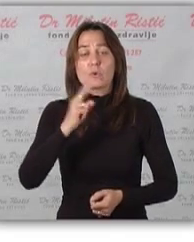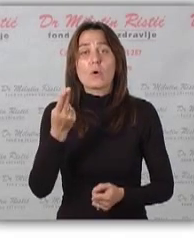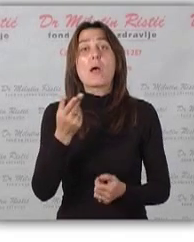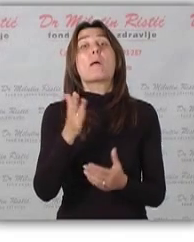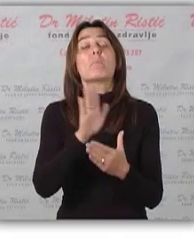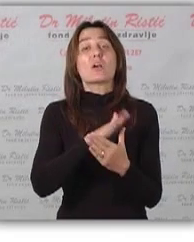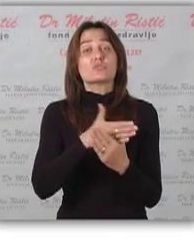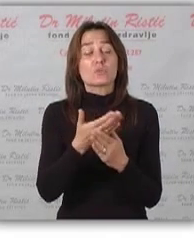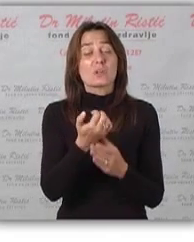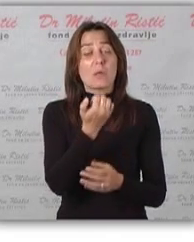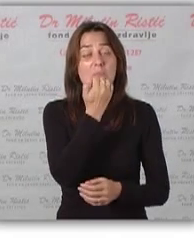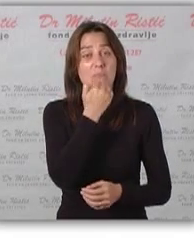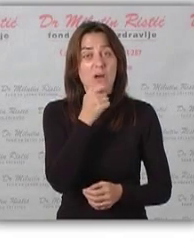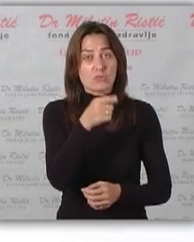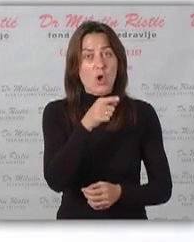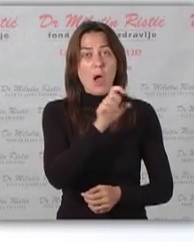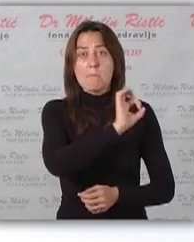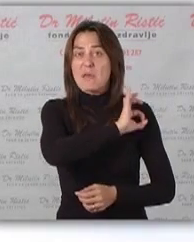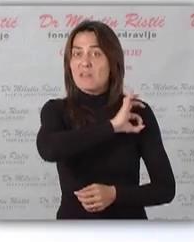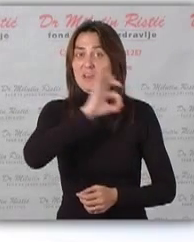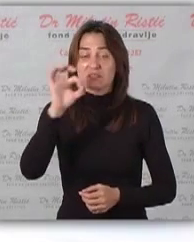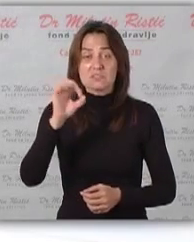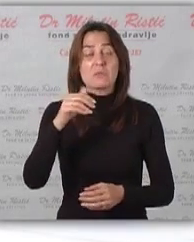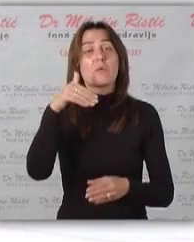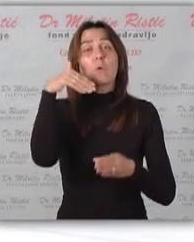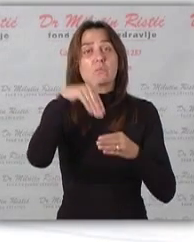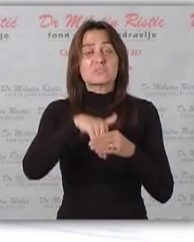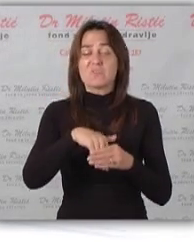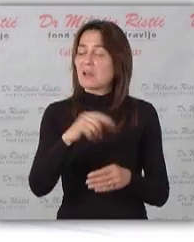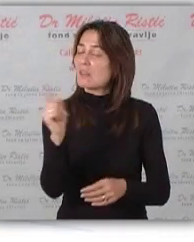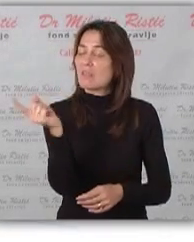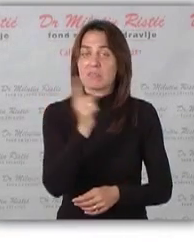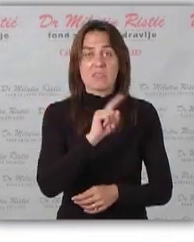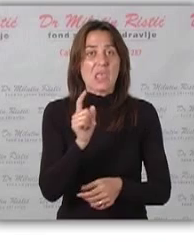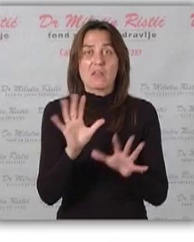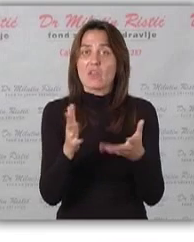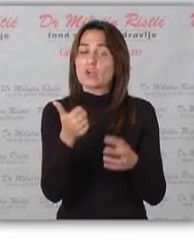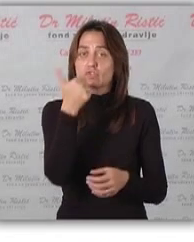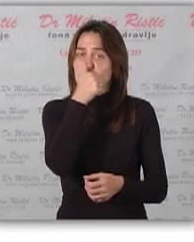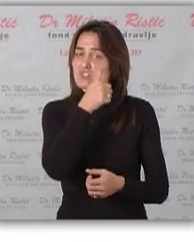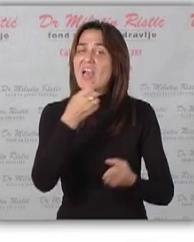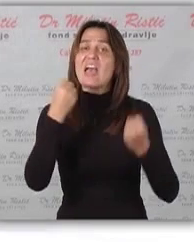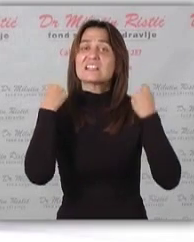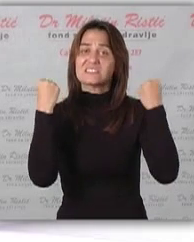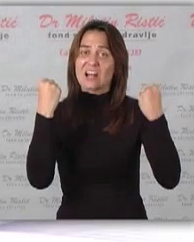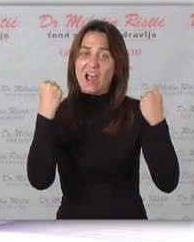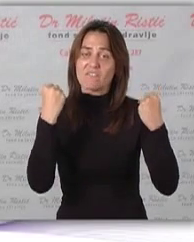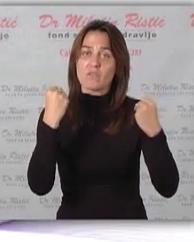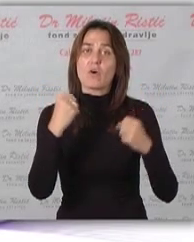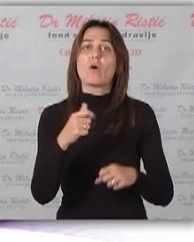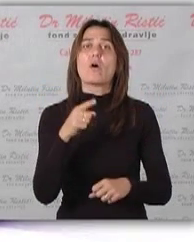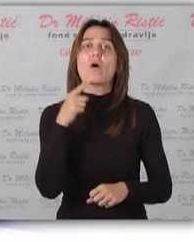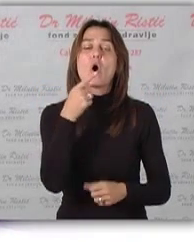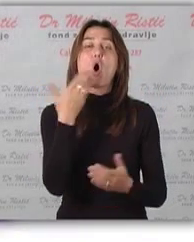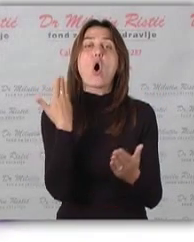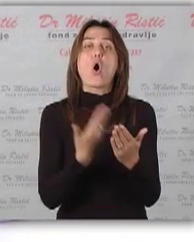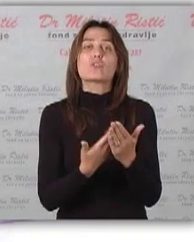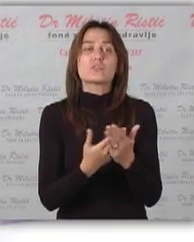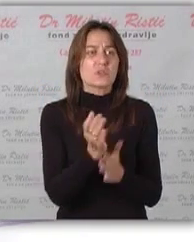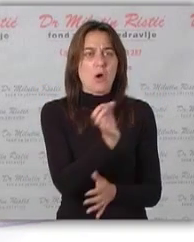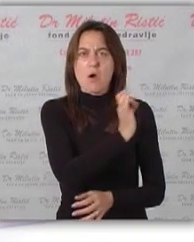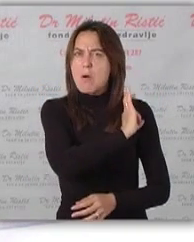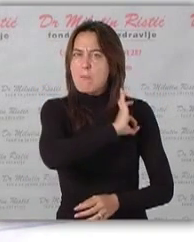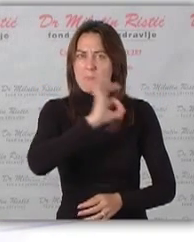itd. Međutim, zapravo perfekcionizam apsolutno nije nešto što je zdravo i